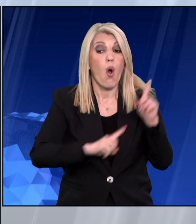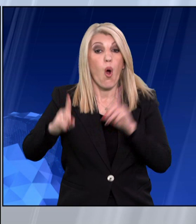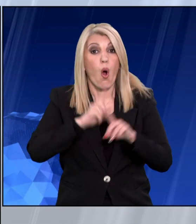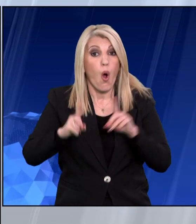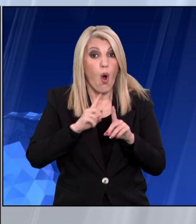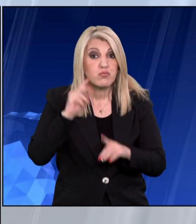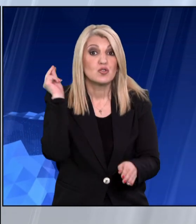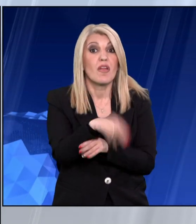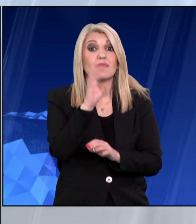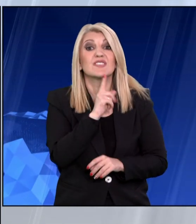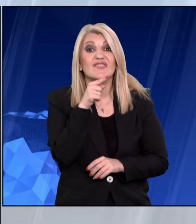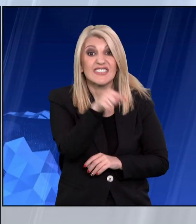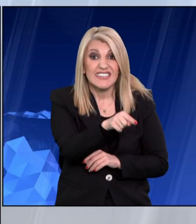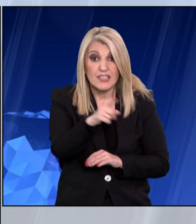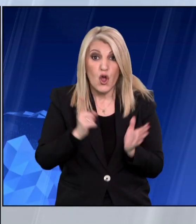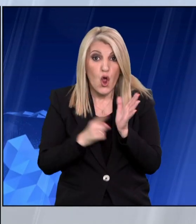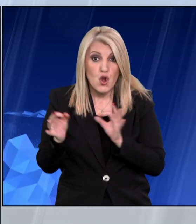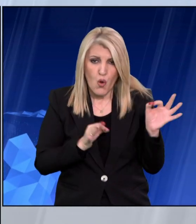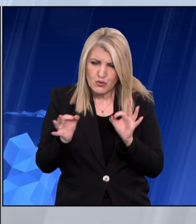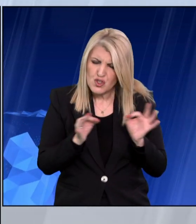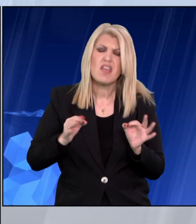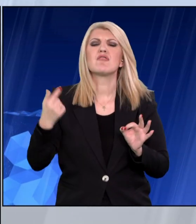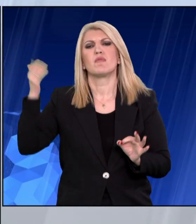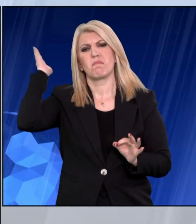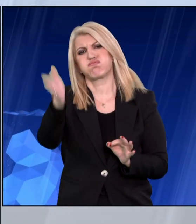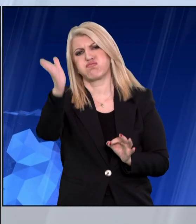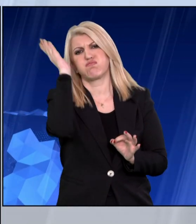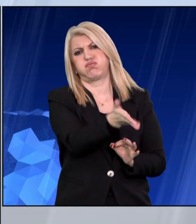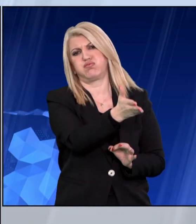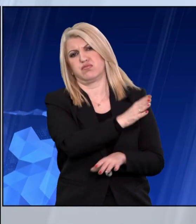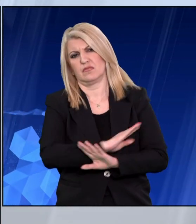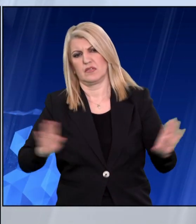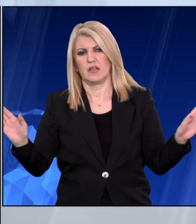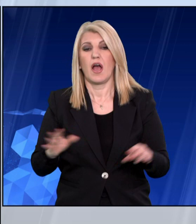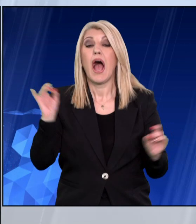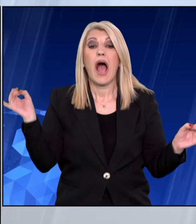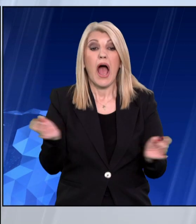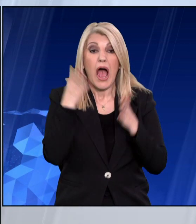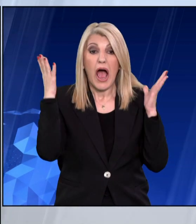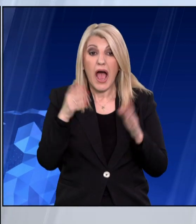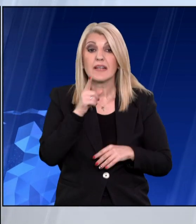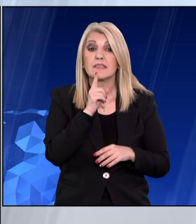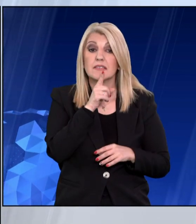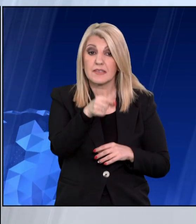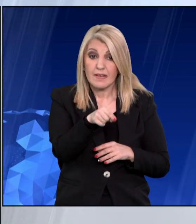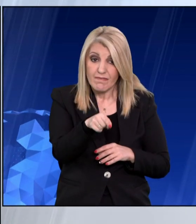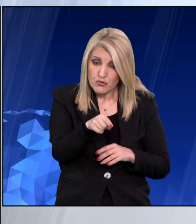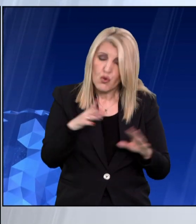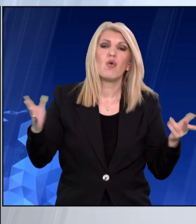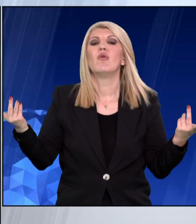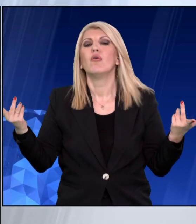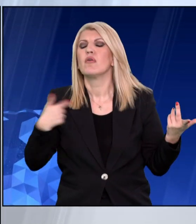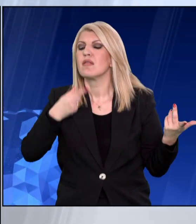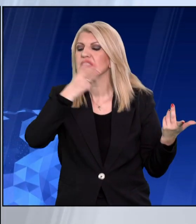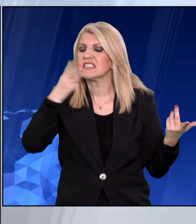υπέρ του νομοσχεδίου εάν αυτό προωθεί ουσιαστικά την ισότητα ακόμα και ατελώς τότε ο συριζα θα ψηφίσει σε αυτό τοτο σενάριο εάν